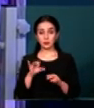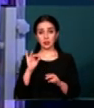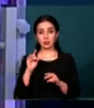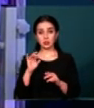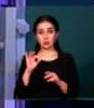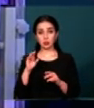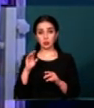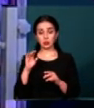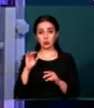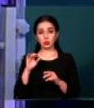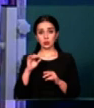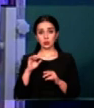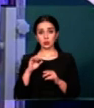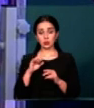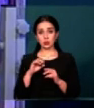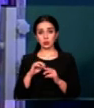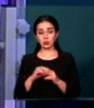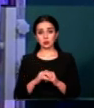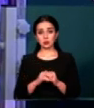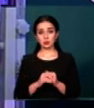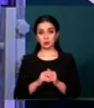izobutilenning formulasi